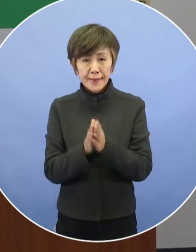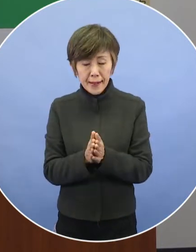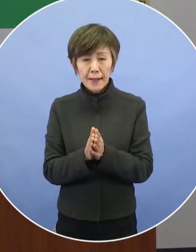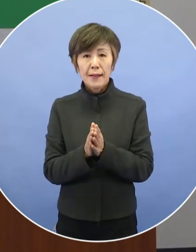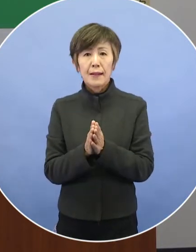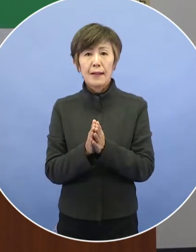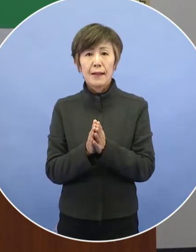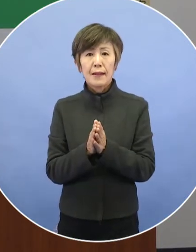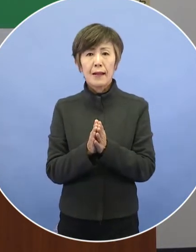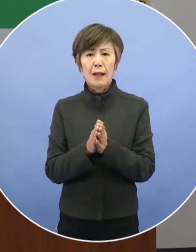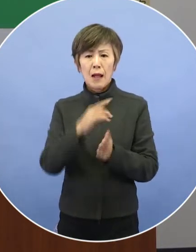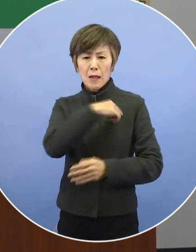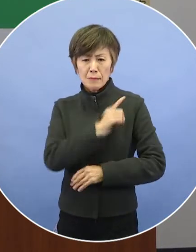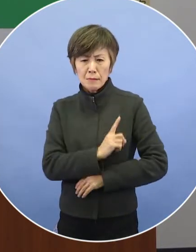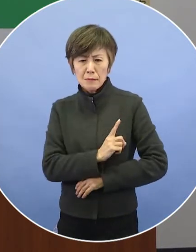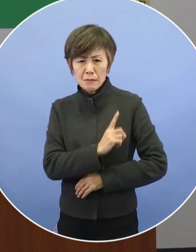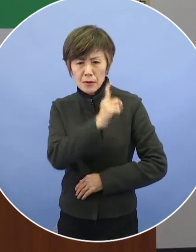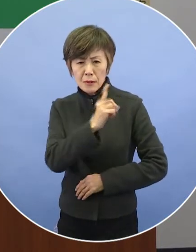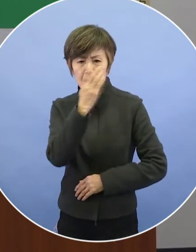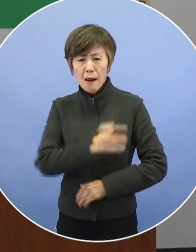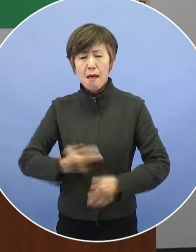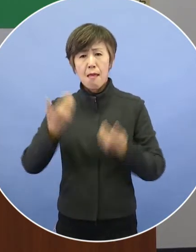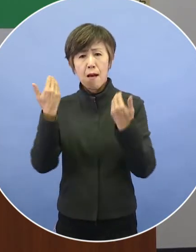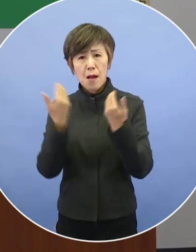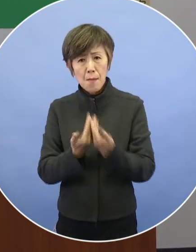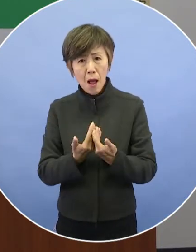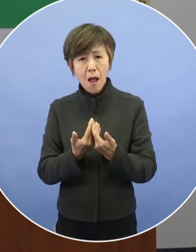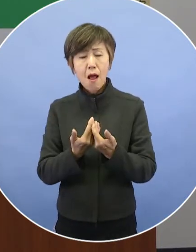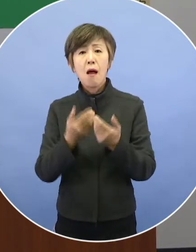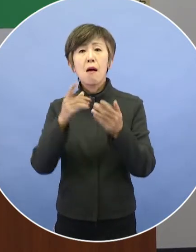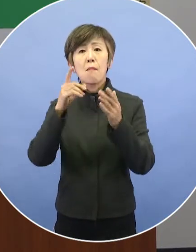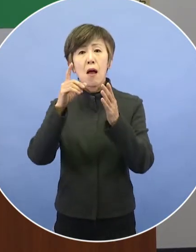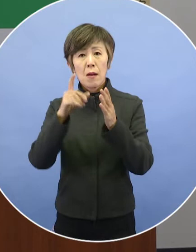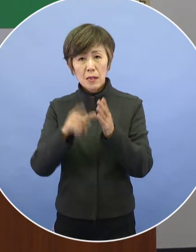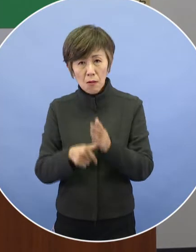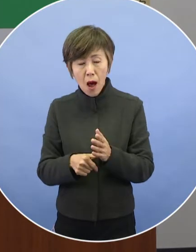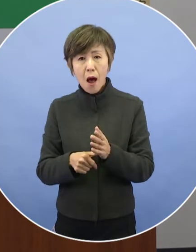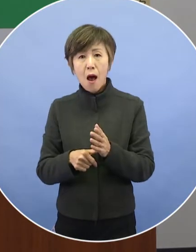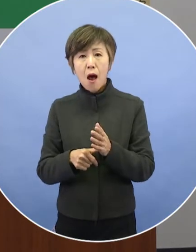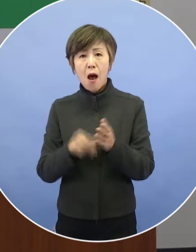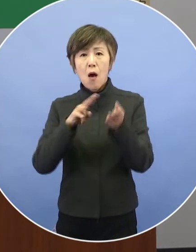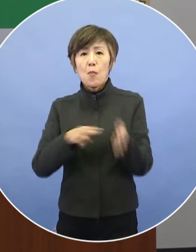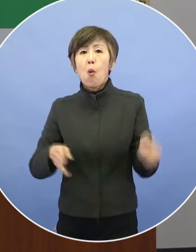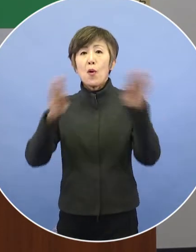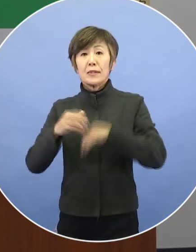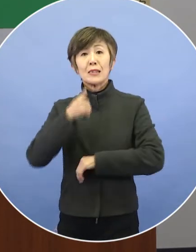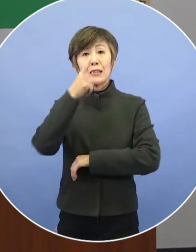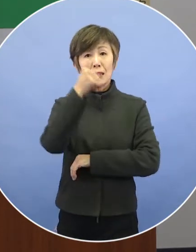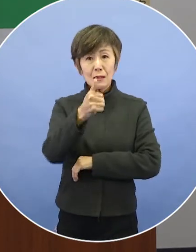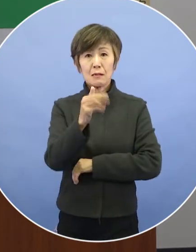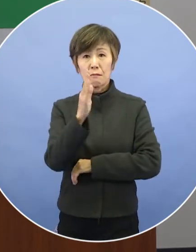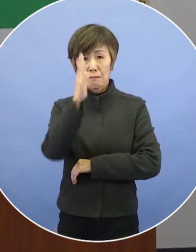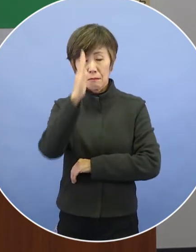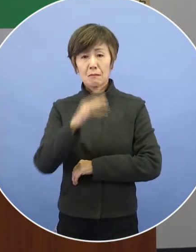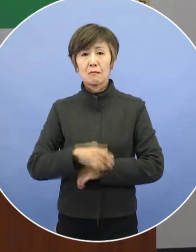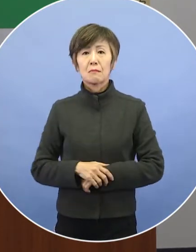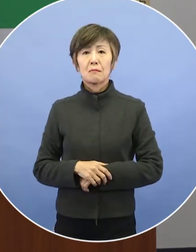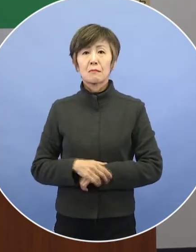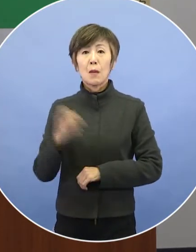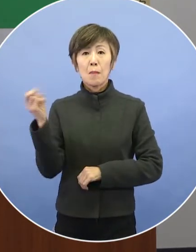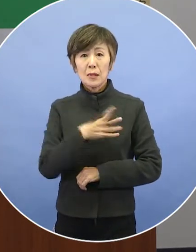なんか発熱などの体調不良があるという時にはですねもうお医者さんに行っていただく